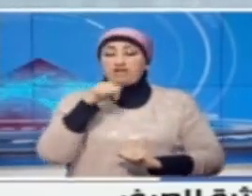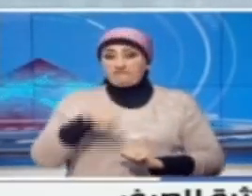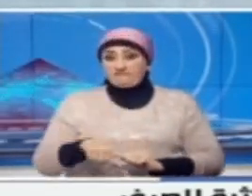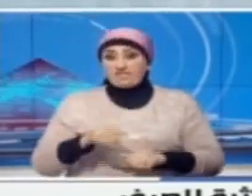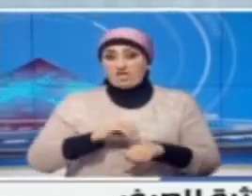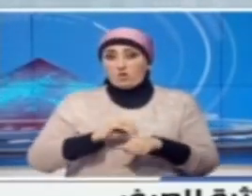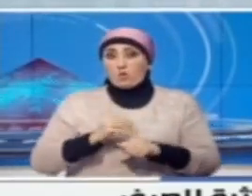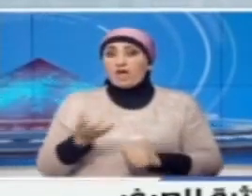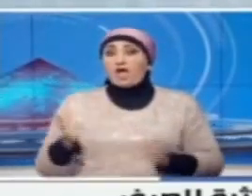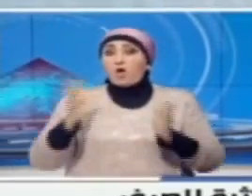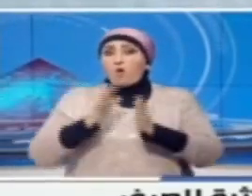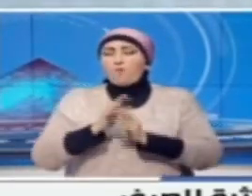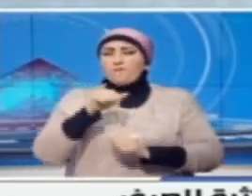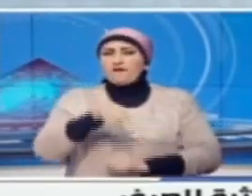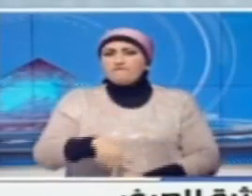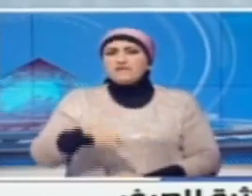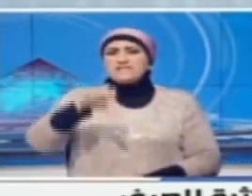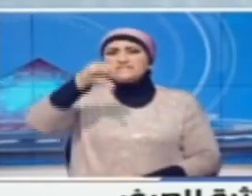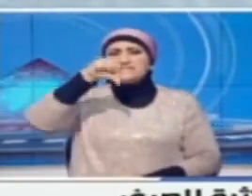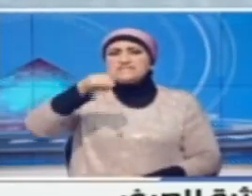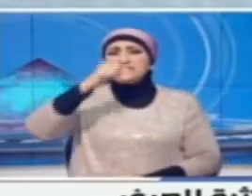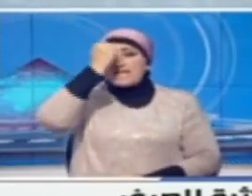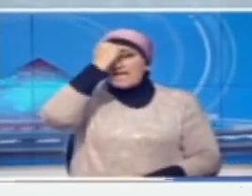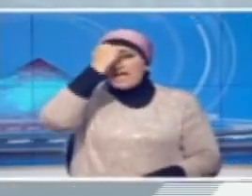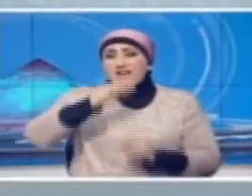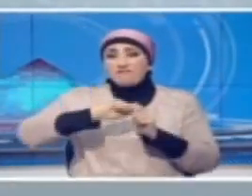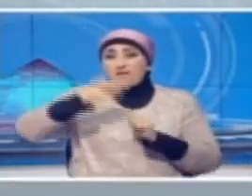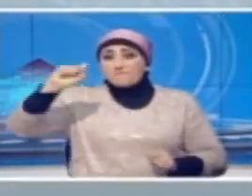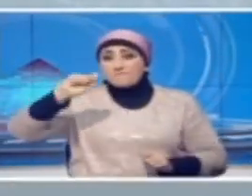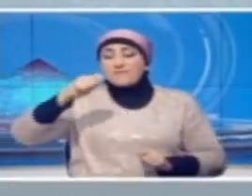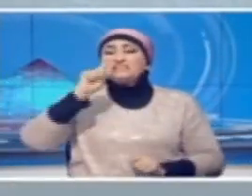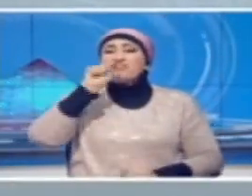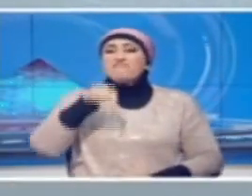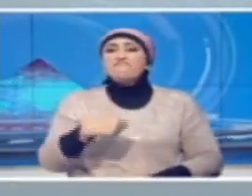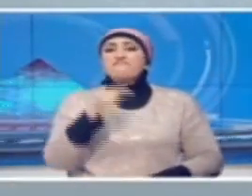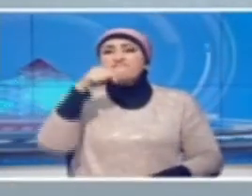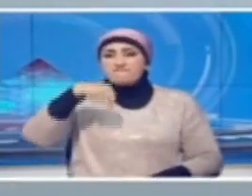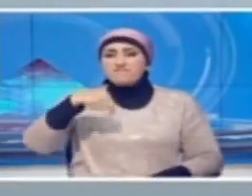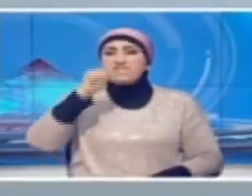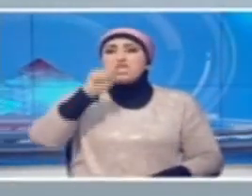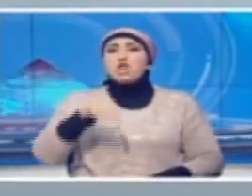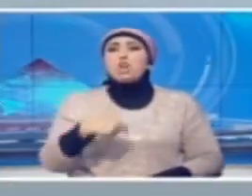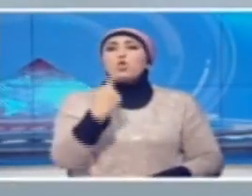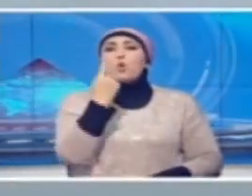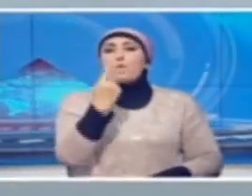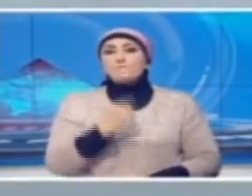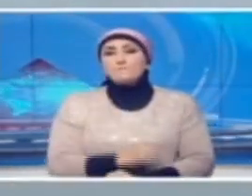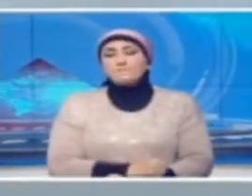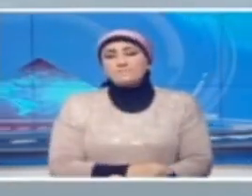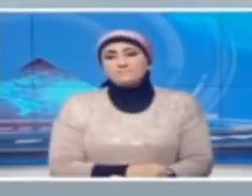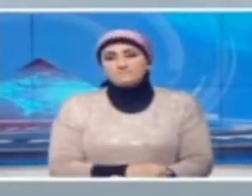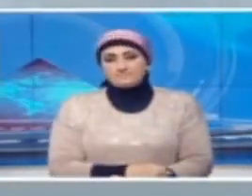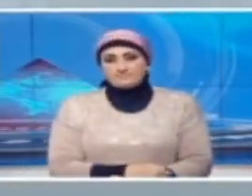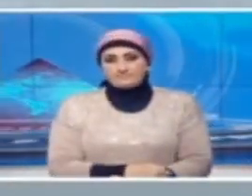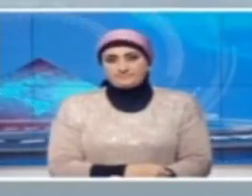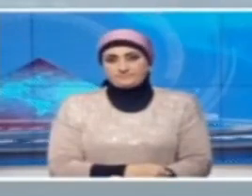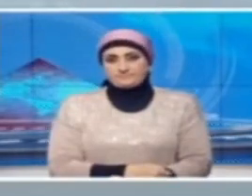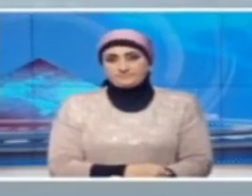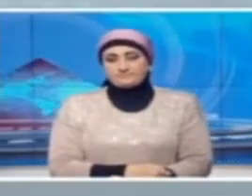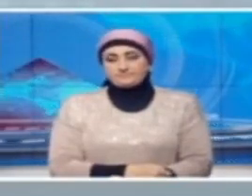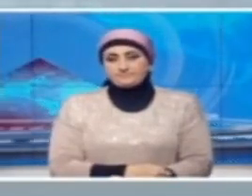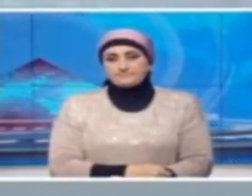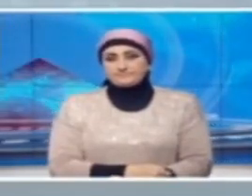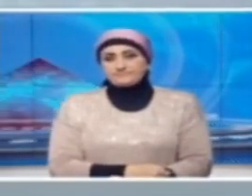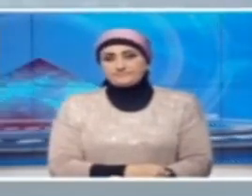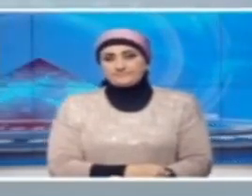للمدينة والتي ستعمل بطاقة تصل 90,000 متر مكعب في اليوم.